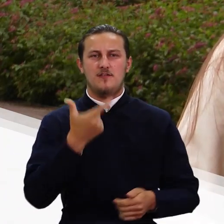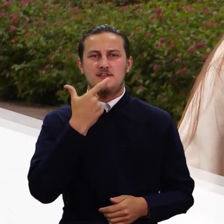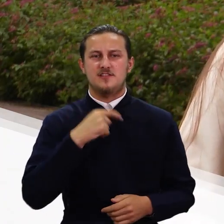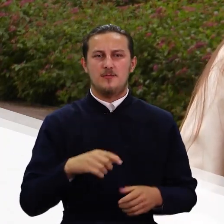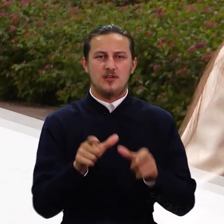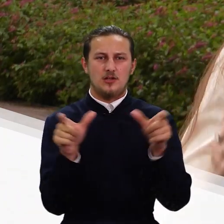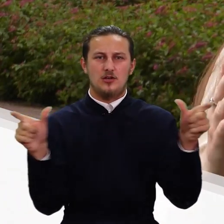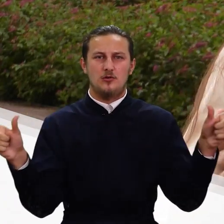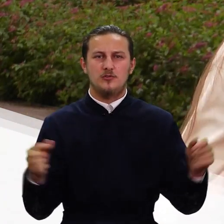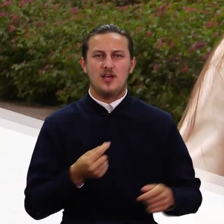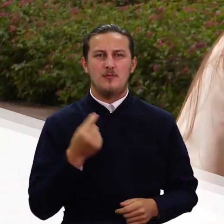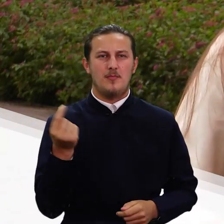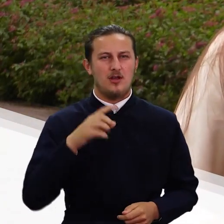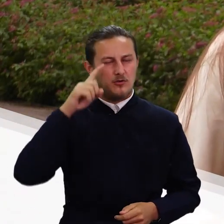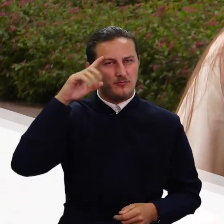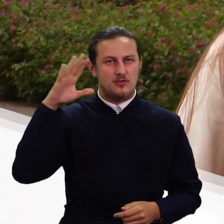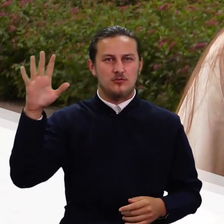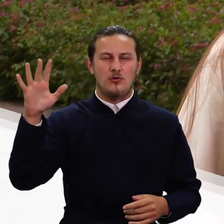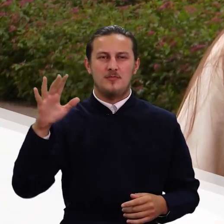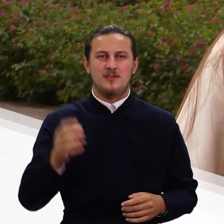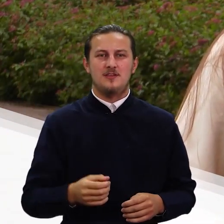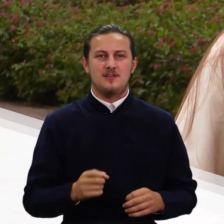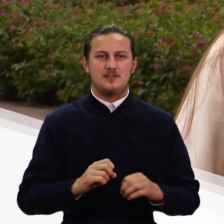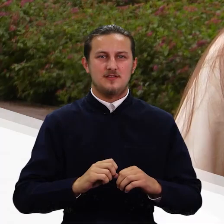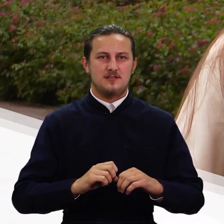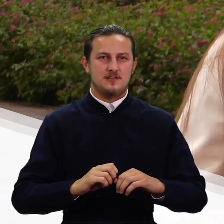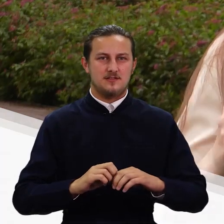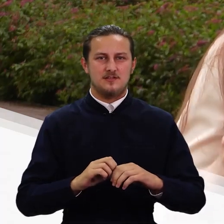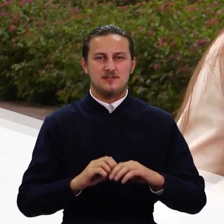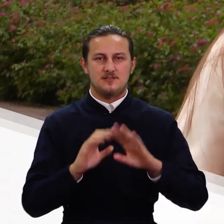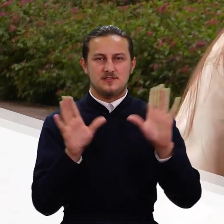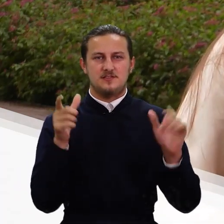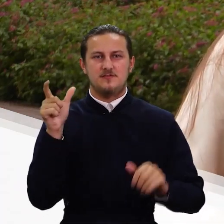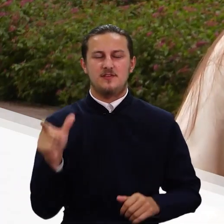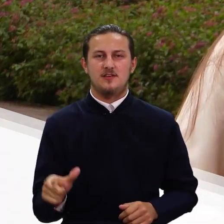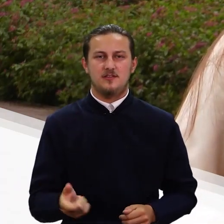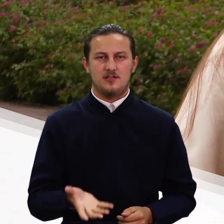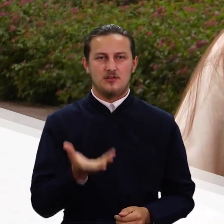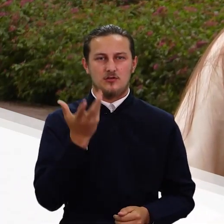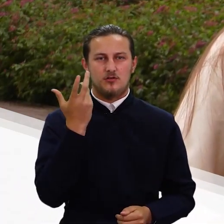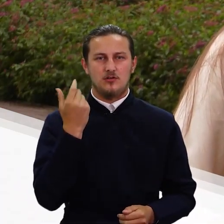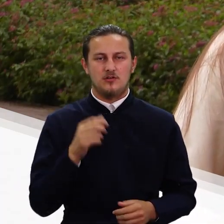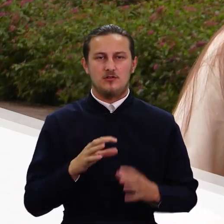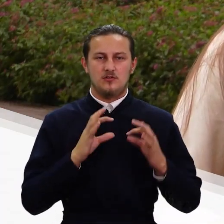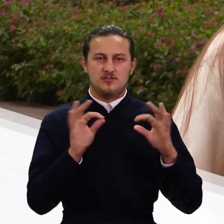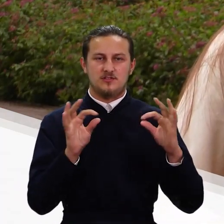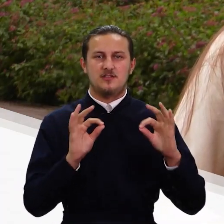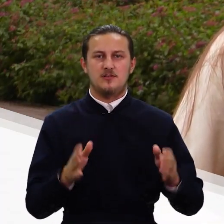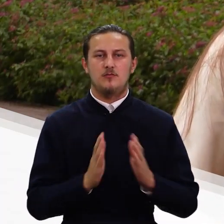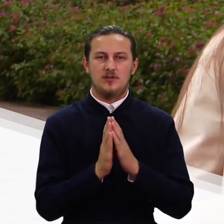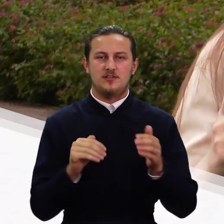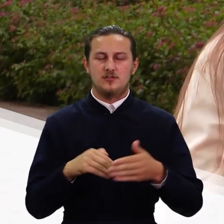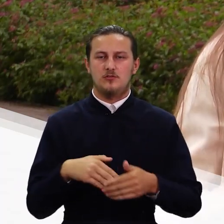маловідомий святий, який увісні заповів молитися йому. Тоді він врятує кожного від